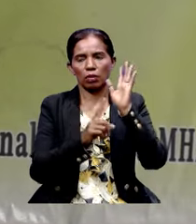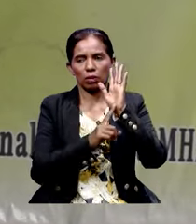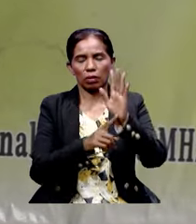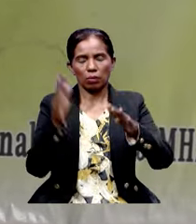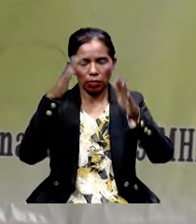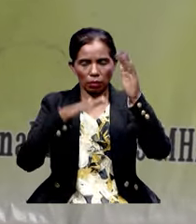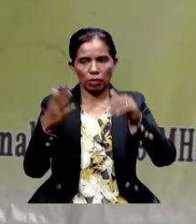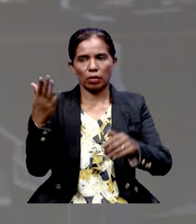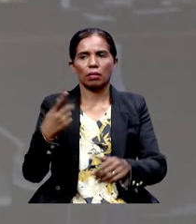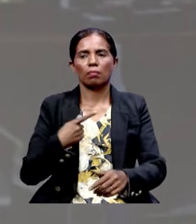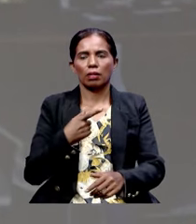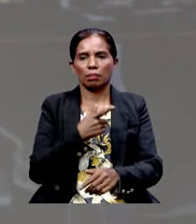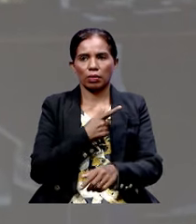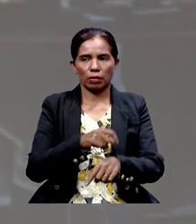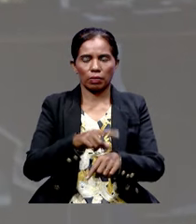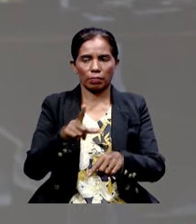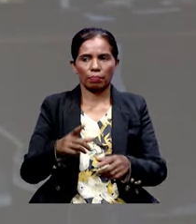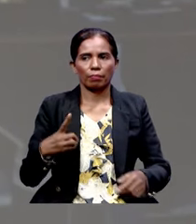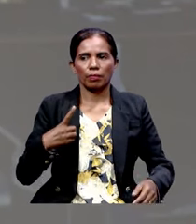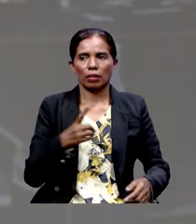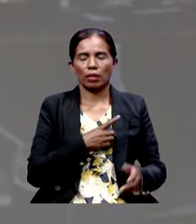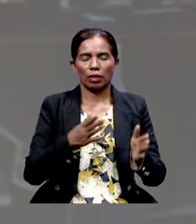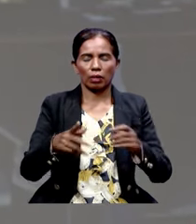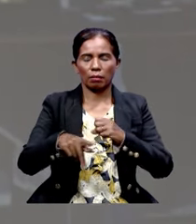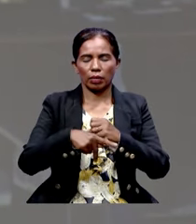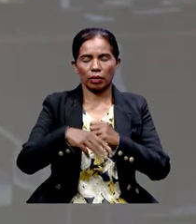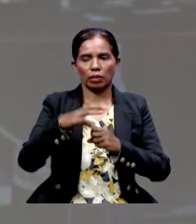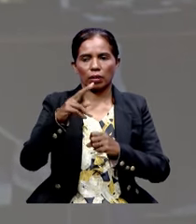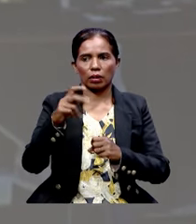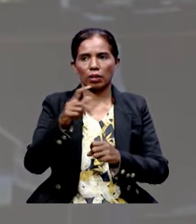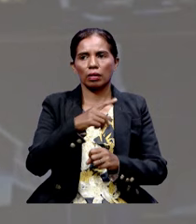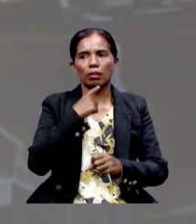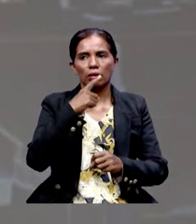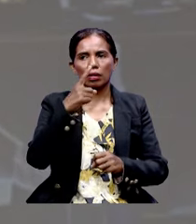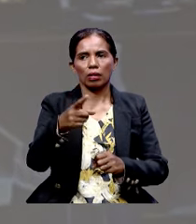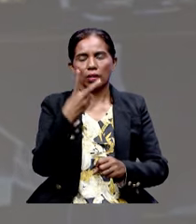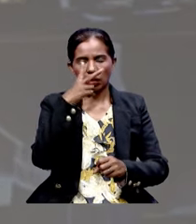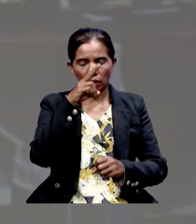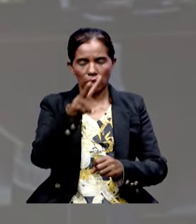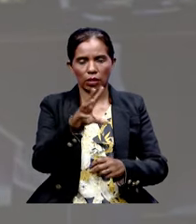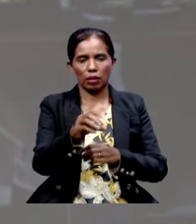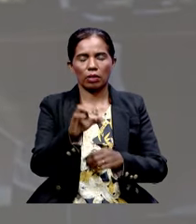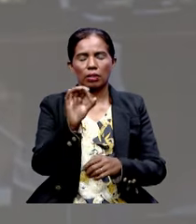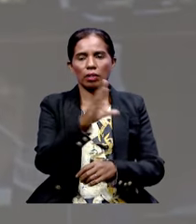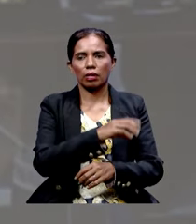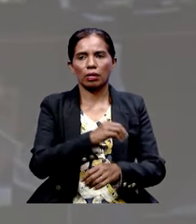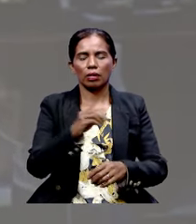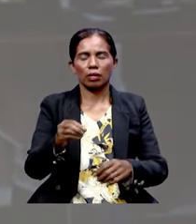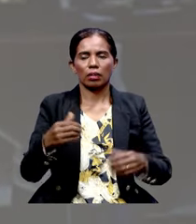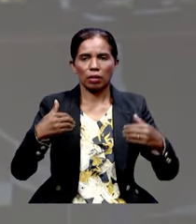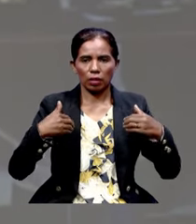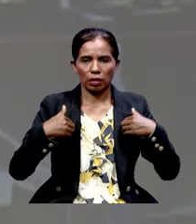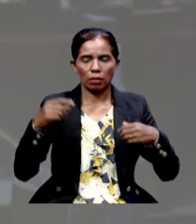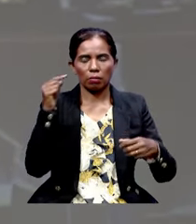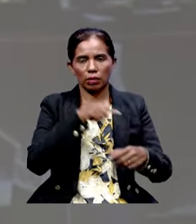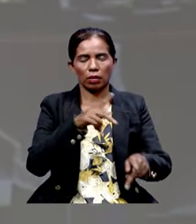problem ni ha parlamento nasional Deputado Bancara CNRT Firmino Taiki considera Reviver Fraternal Unipessoal LDA boso kona comunidade